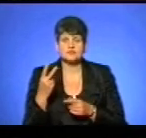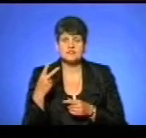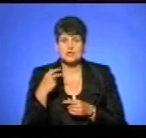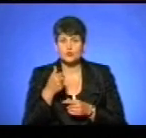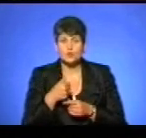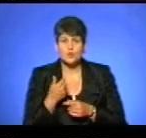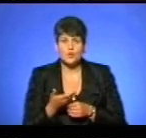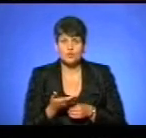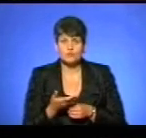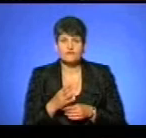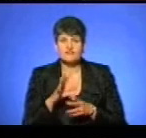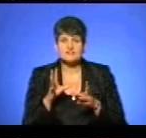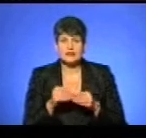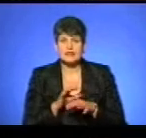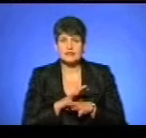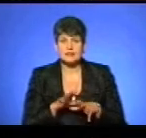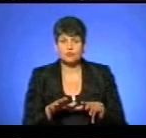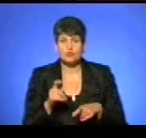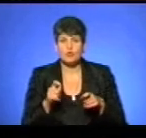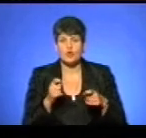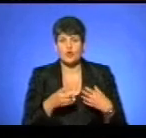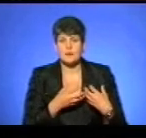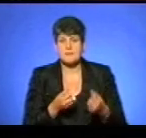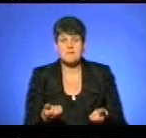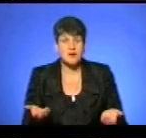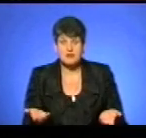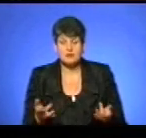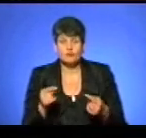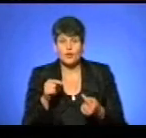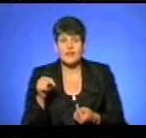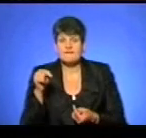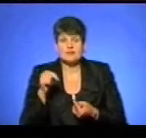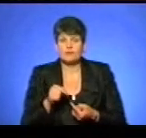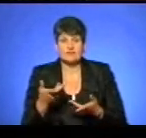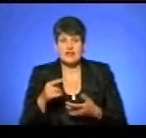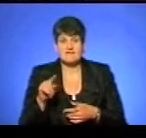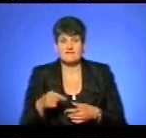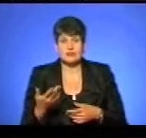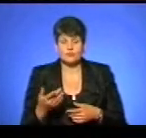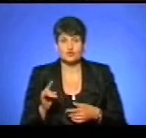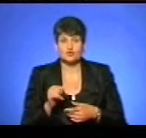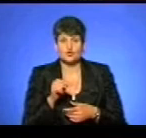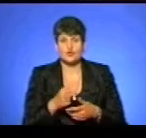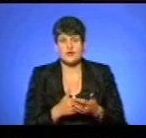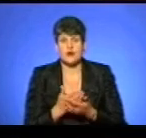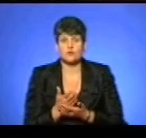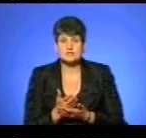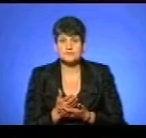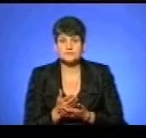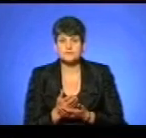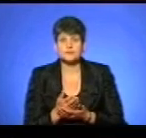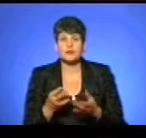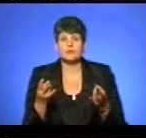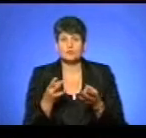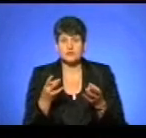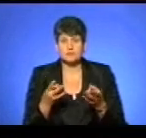року взагалі не будуть того молока приймати, оскільки воно не відповідає вимогам щодо його якості. Тобто